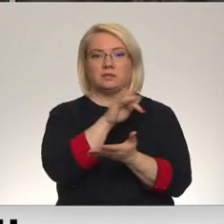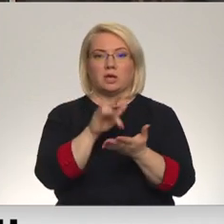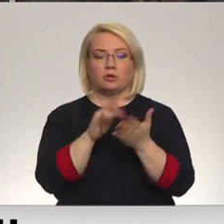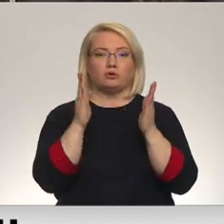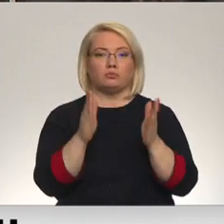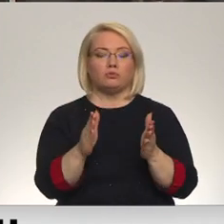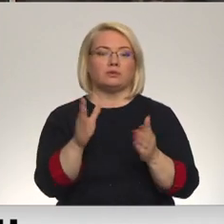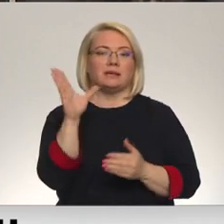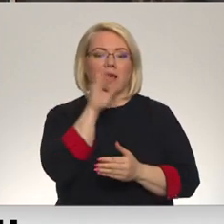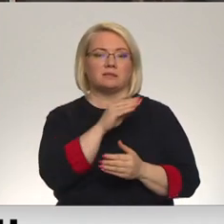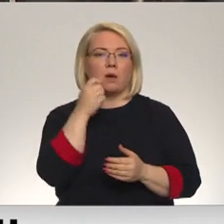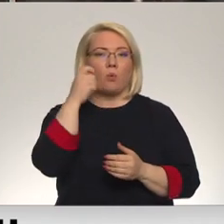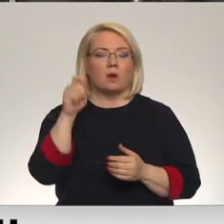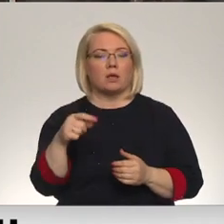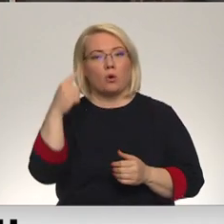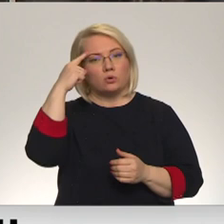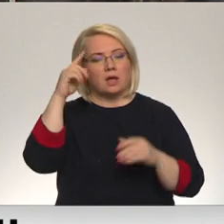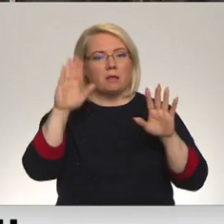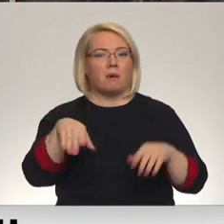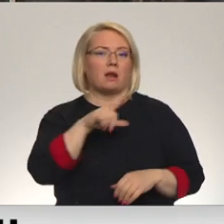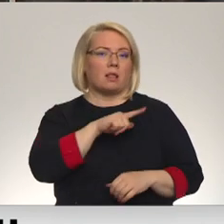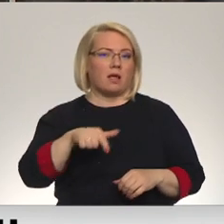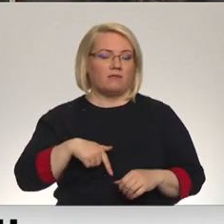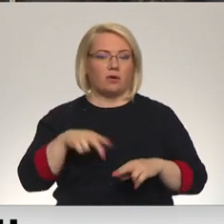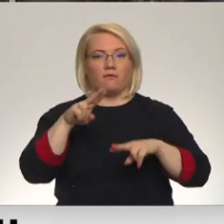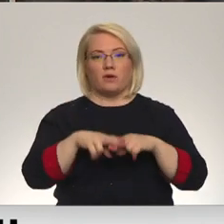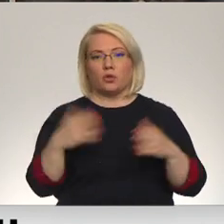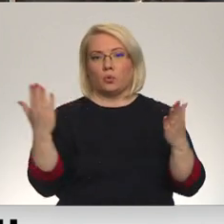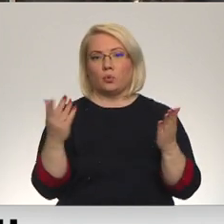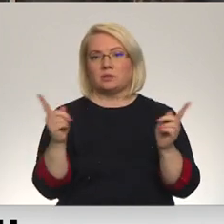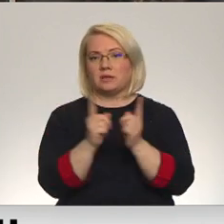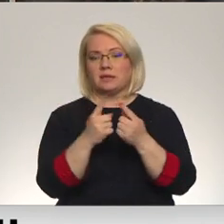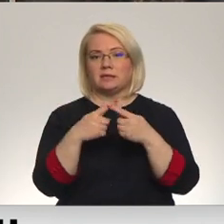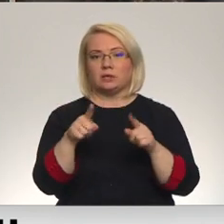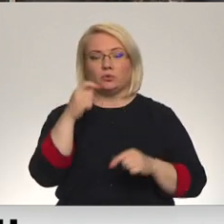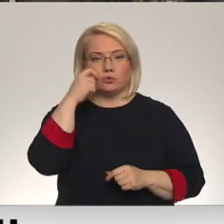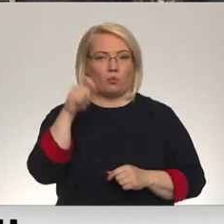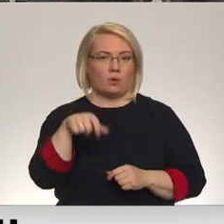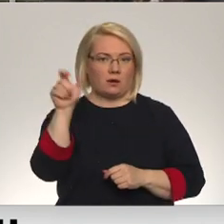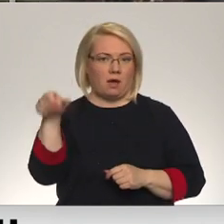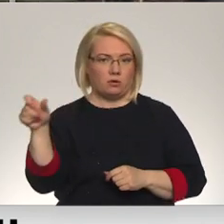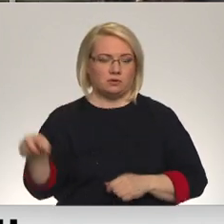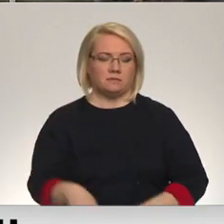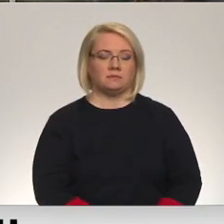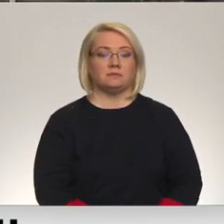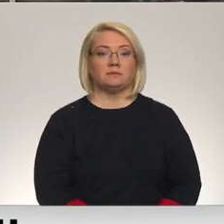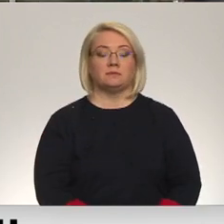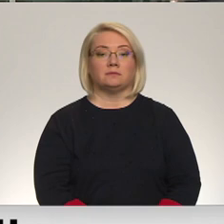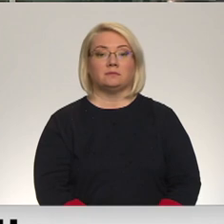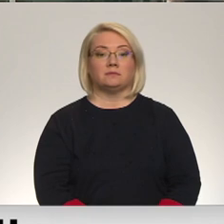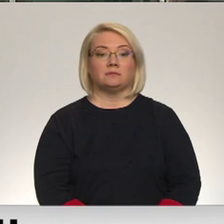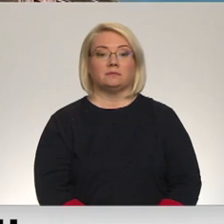iespēja Ukraiņiem uzzināt vairāk par Latviju un vietu, kur satikt citus Ukraiņus. Plašāk stāsta Dāvids